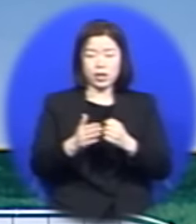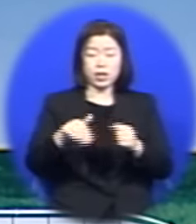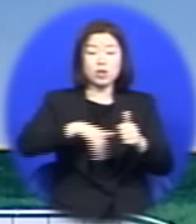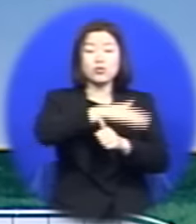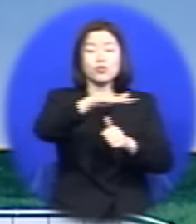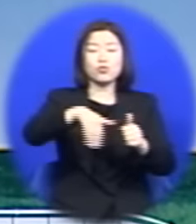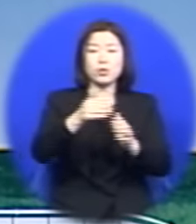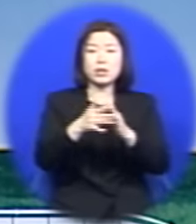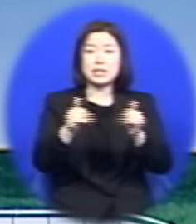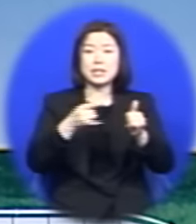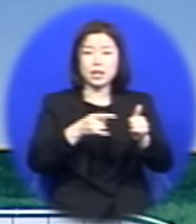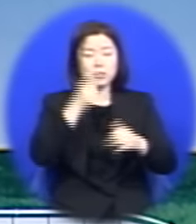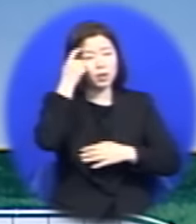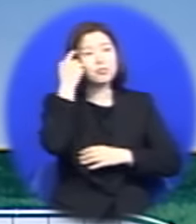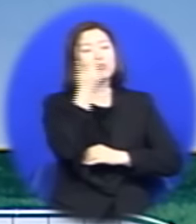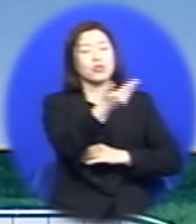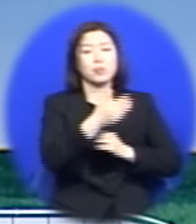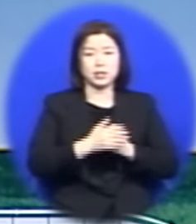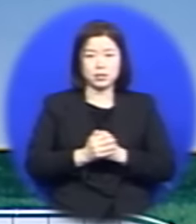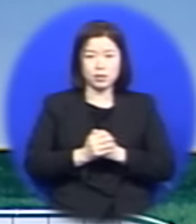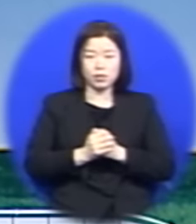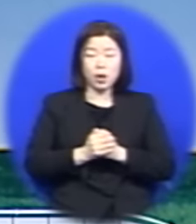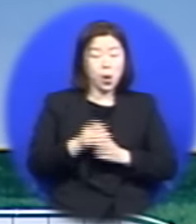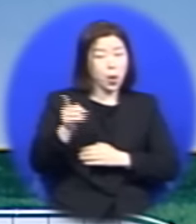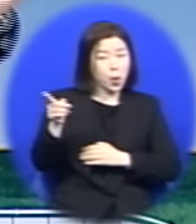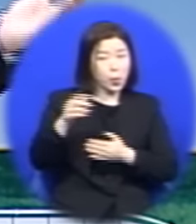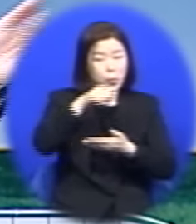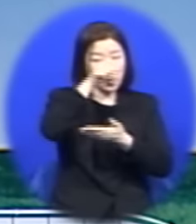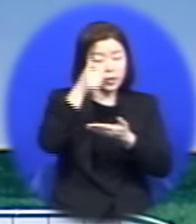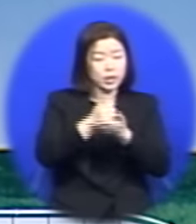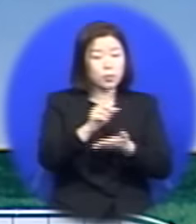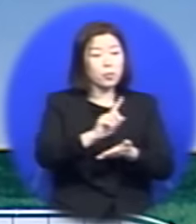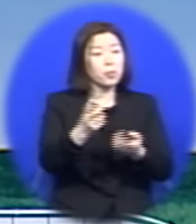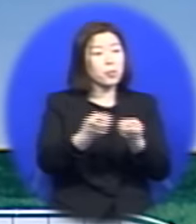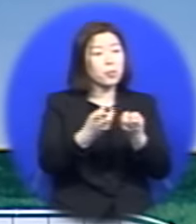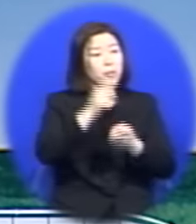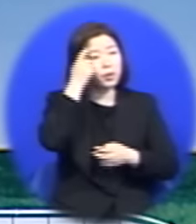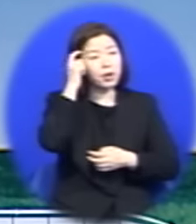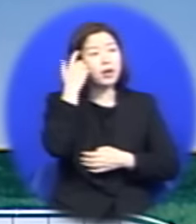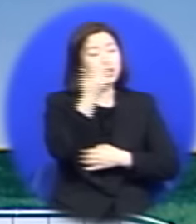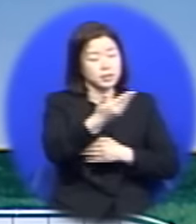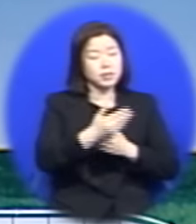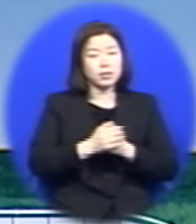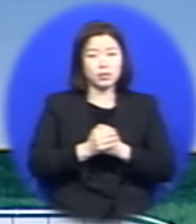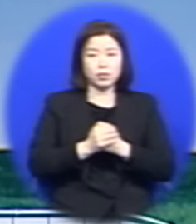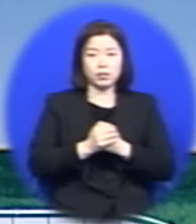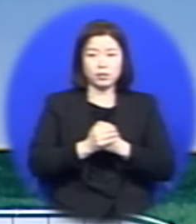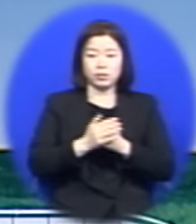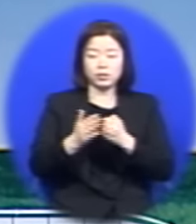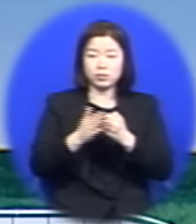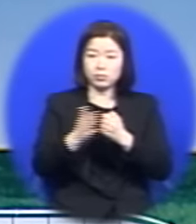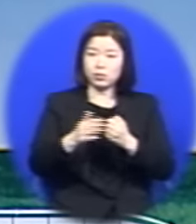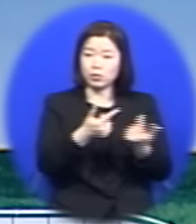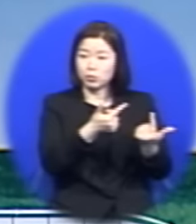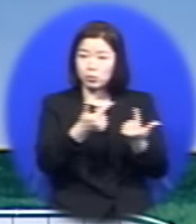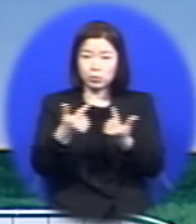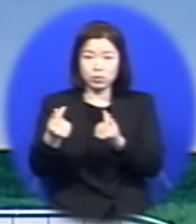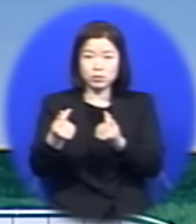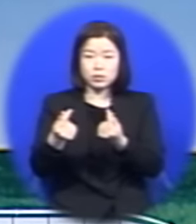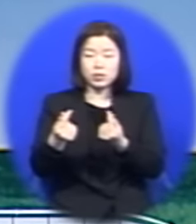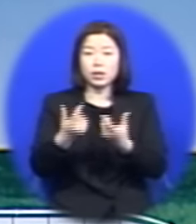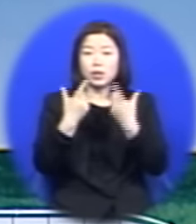주변에 있는 분들에게 물어봤습니다. 그 장로님 어떻게 생각하세요? 그랬더니 이구동성으로 하는